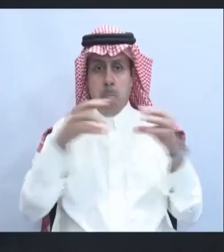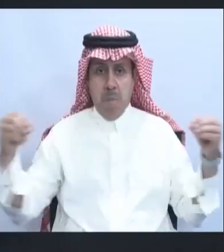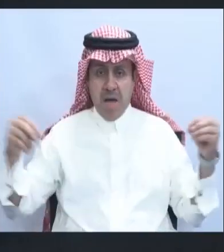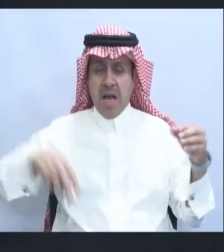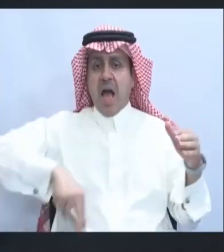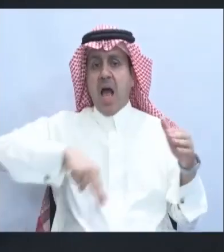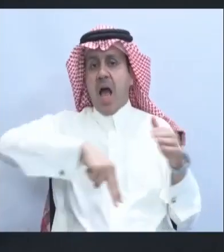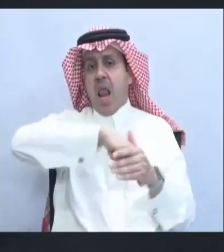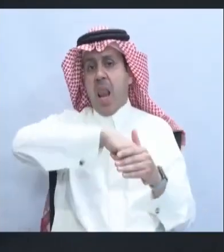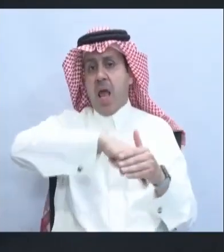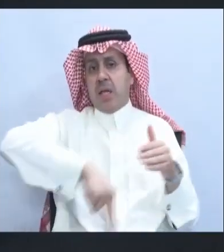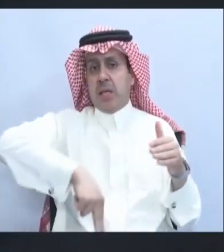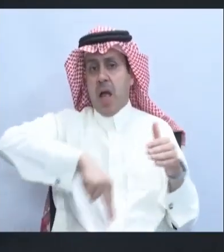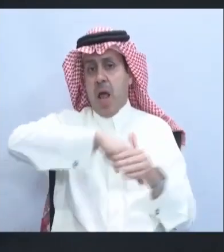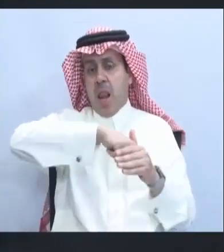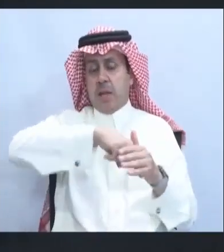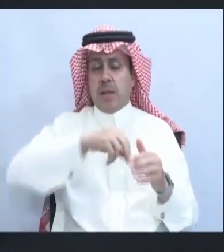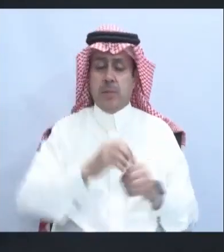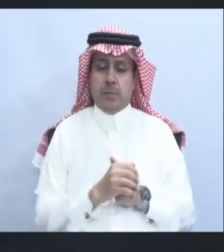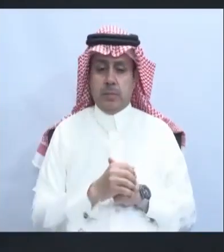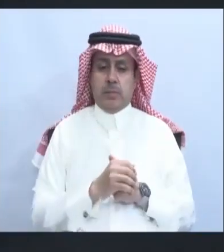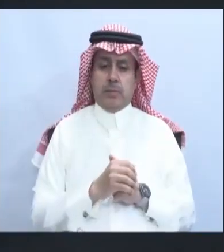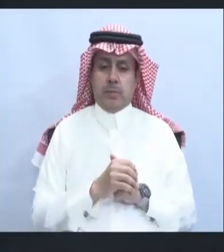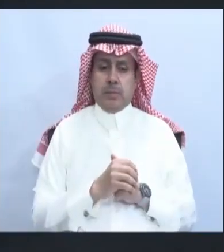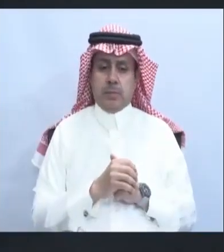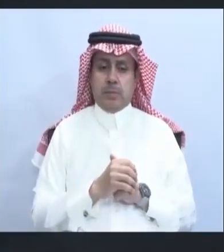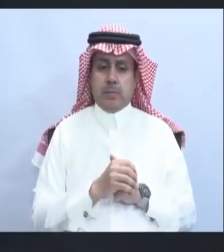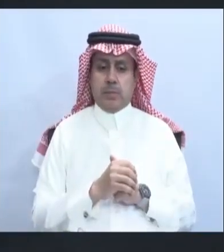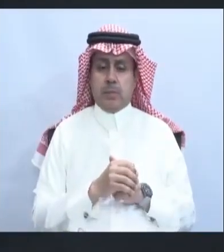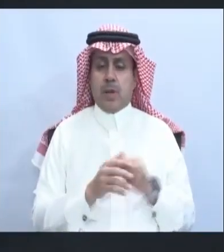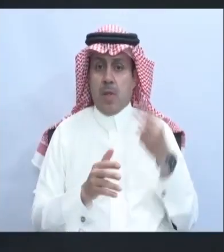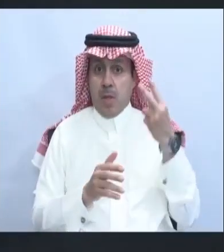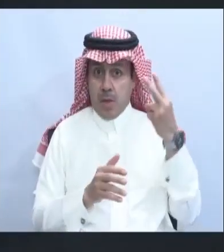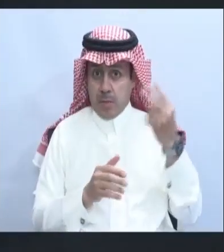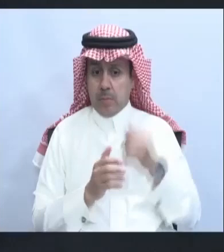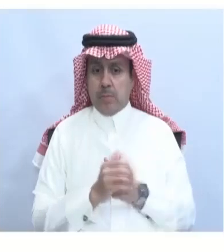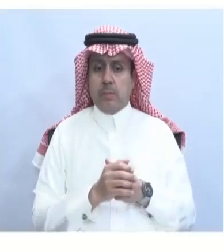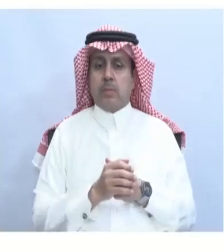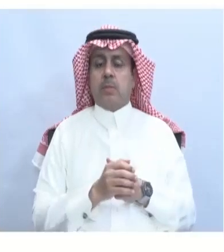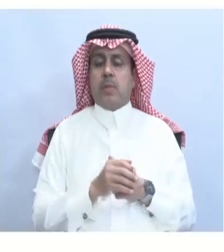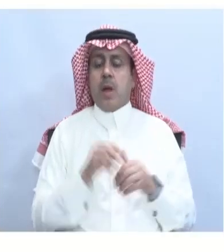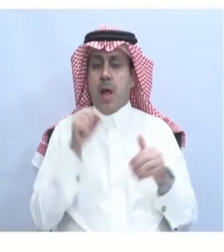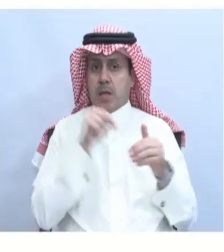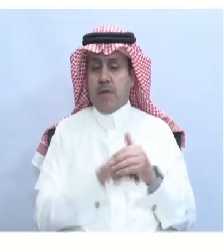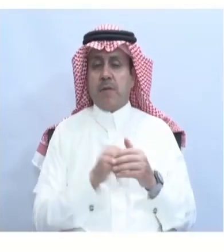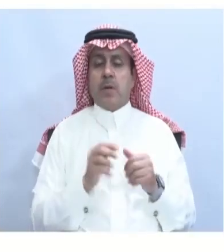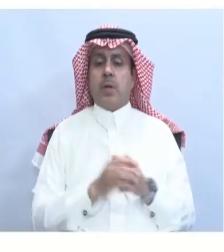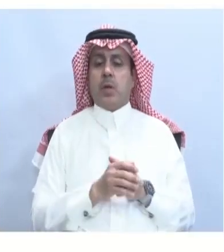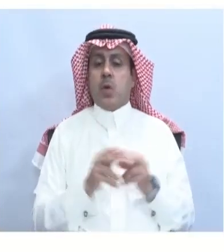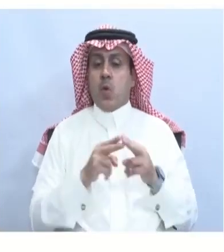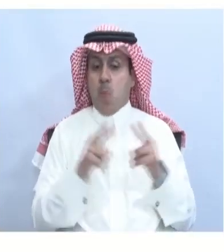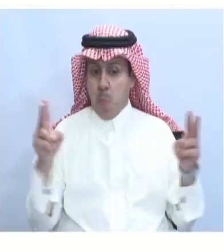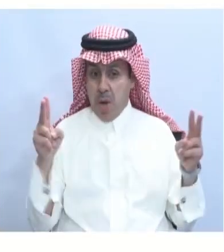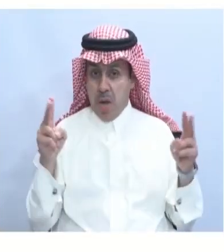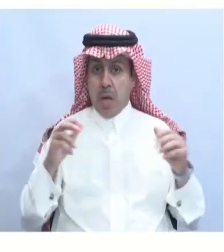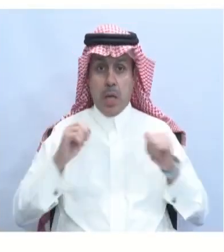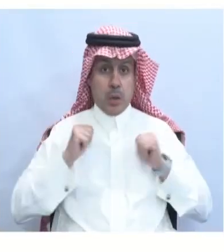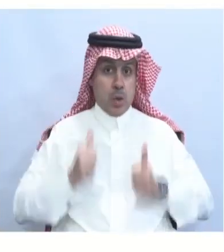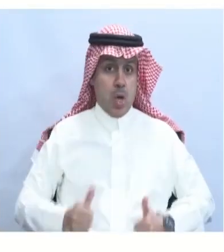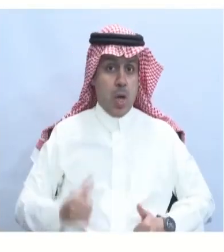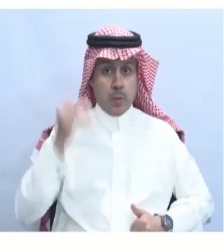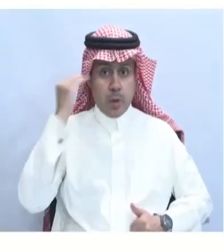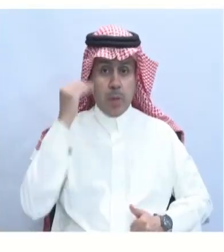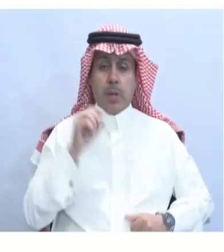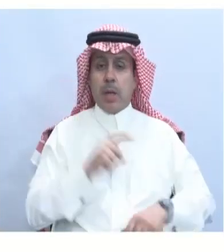وحقيقه العده ثم بعد ذلك ناتي واياكم الى الهدف الثاني وهو ان يذكر الطالب والطالبه